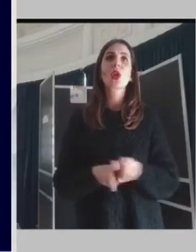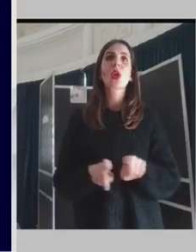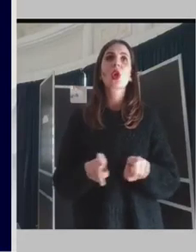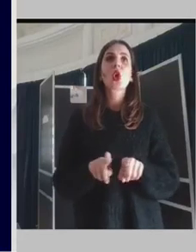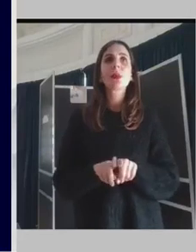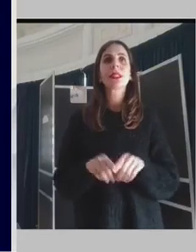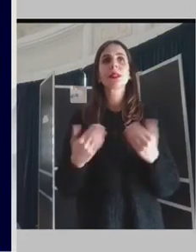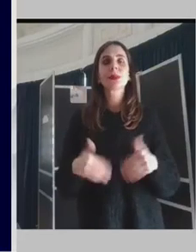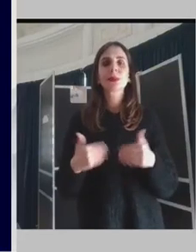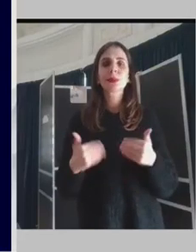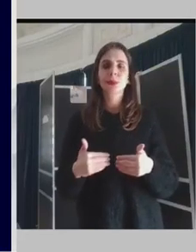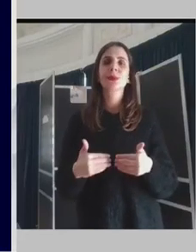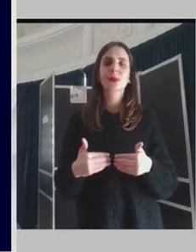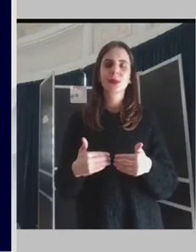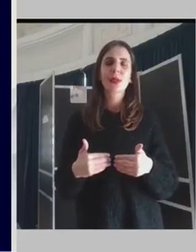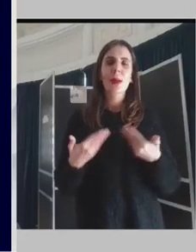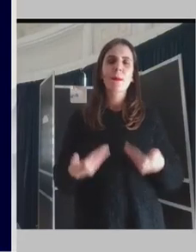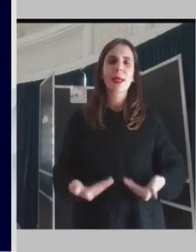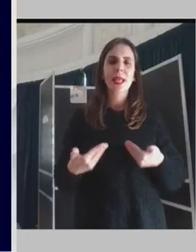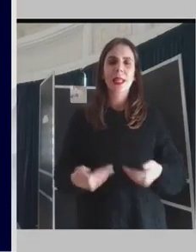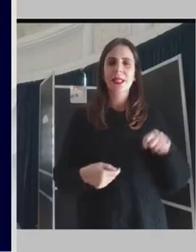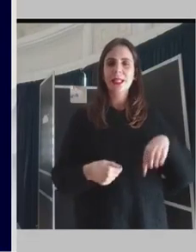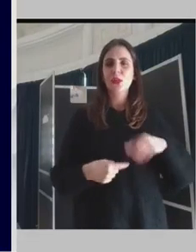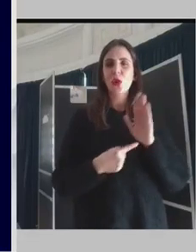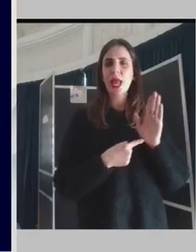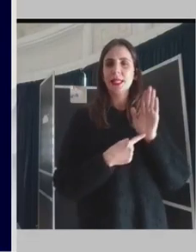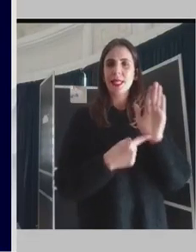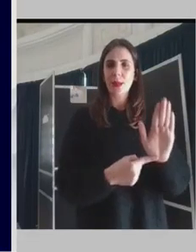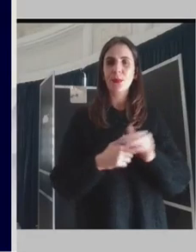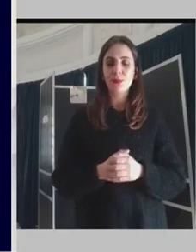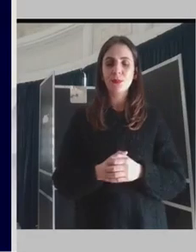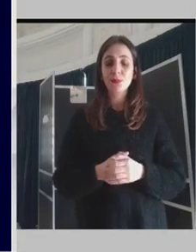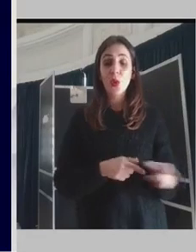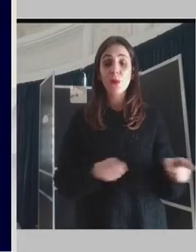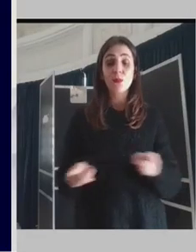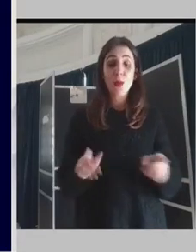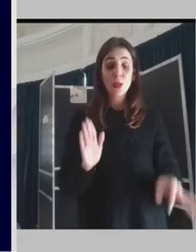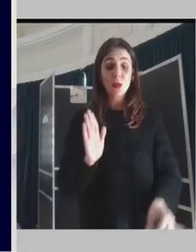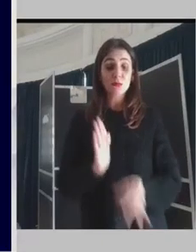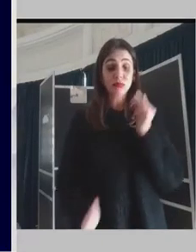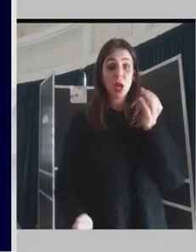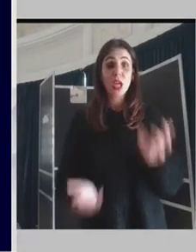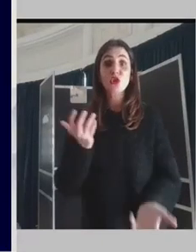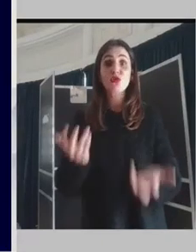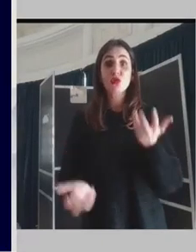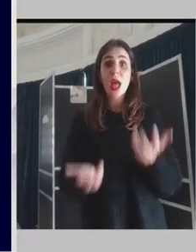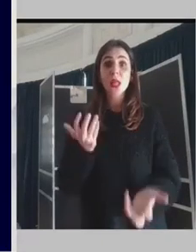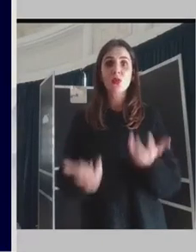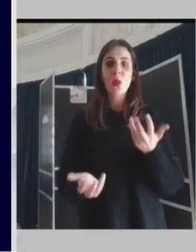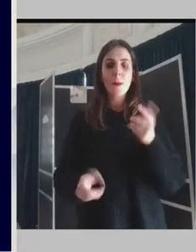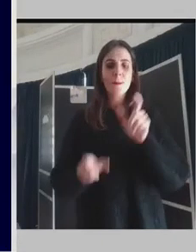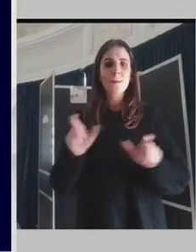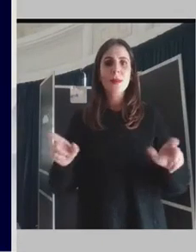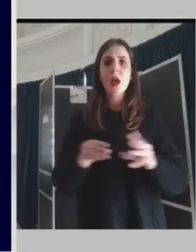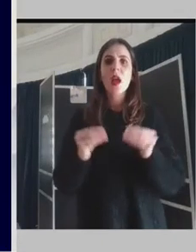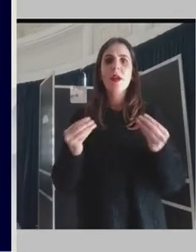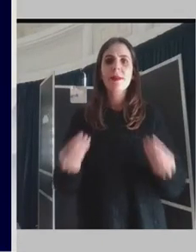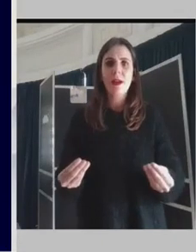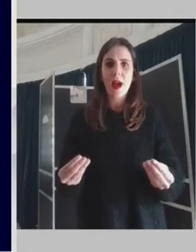sciagure. Faccio un esempio tanto per capirci. Quando succede un incendio, la maggior parte delle persone